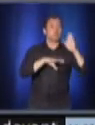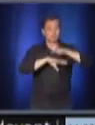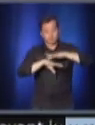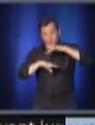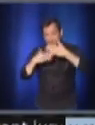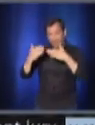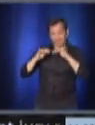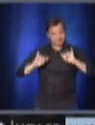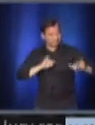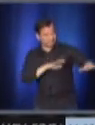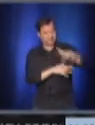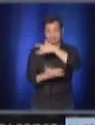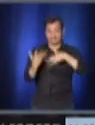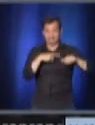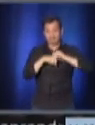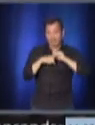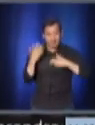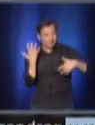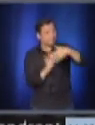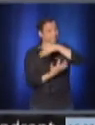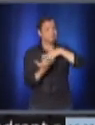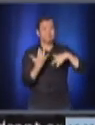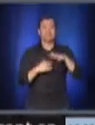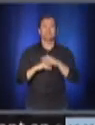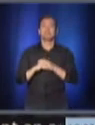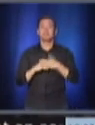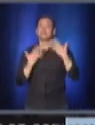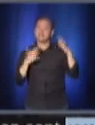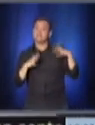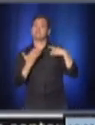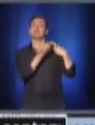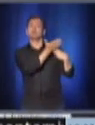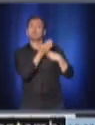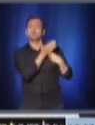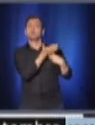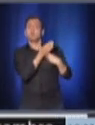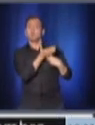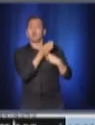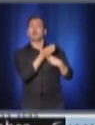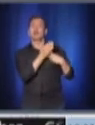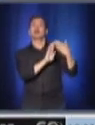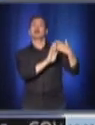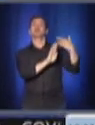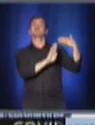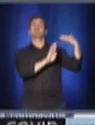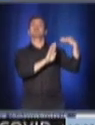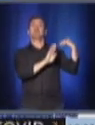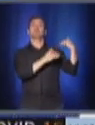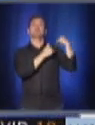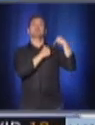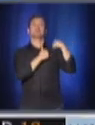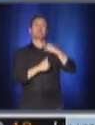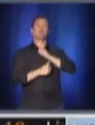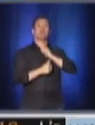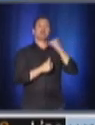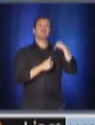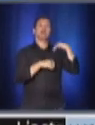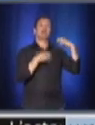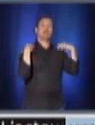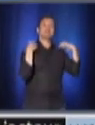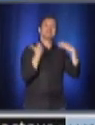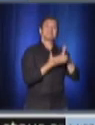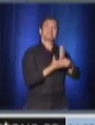pense qu'après l'avoir discuté, et là, c'est mon ancien rôle au Trésor qui ont trouvé avec les gens de négociation